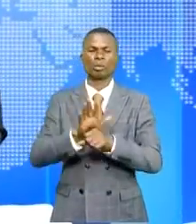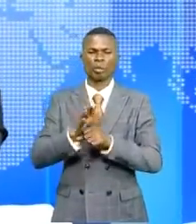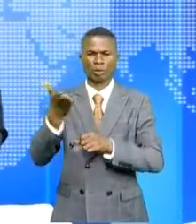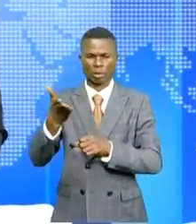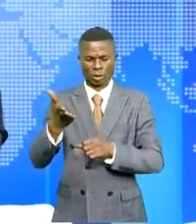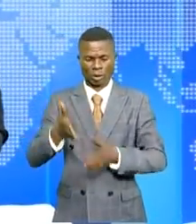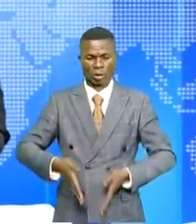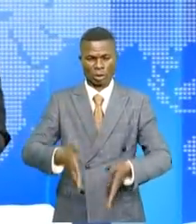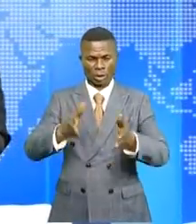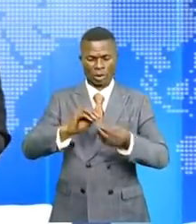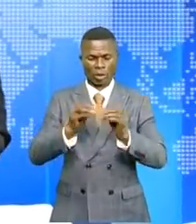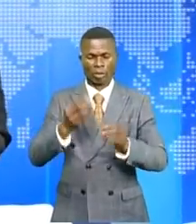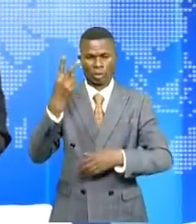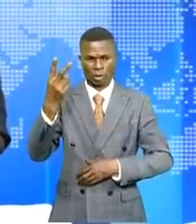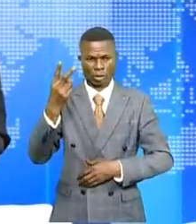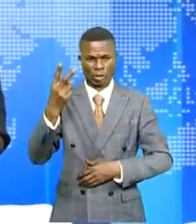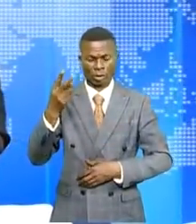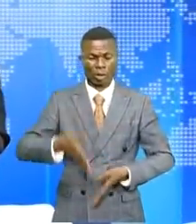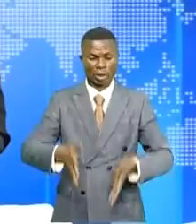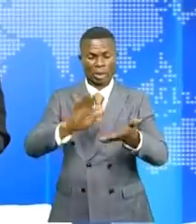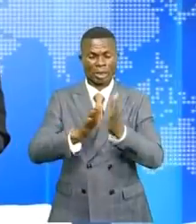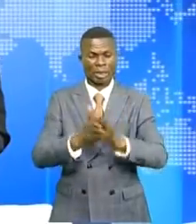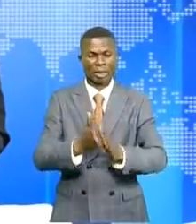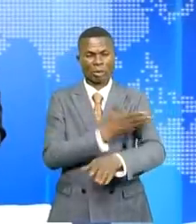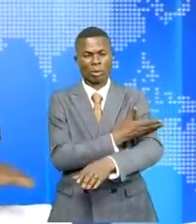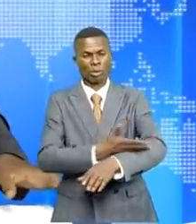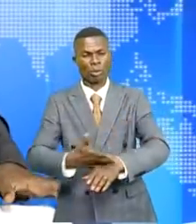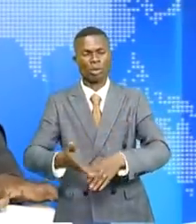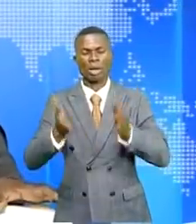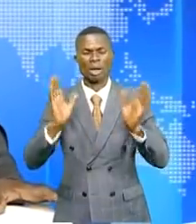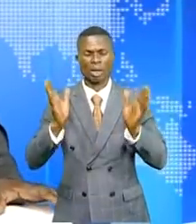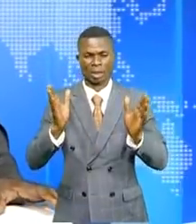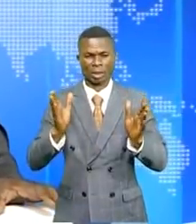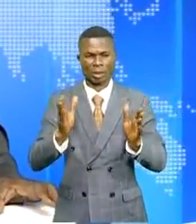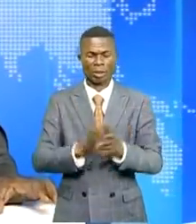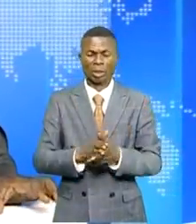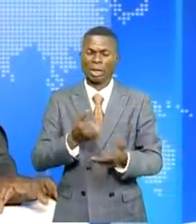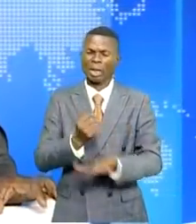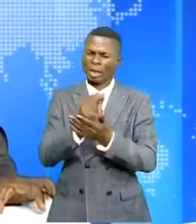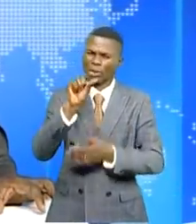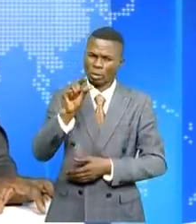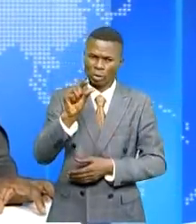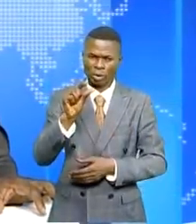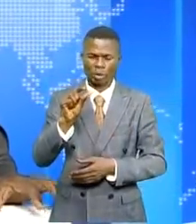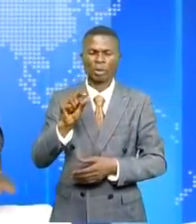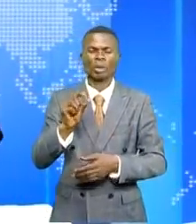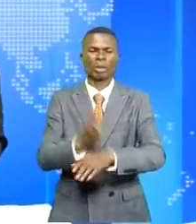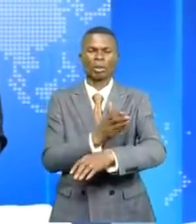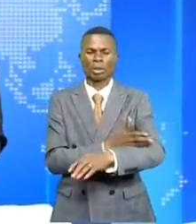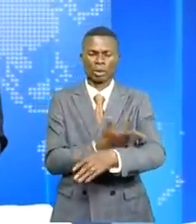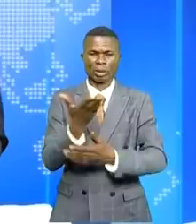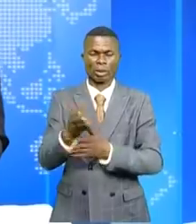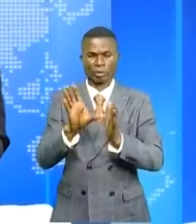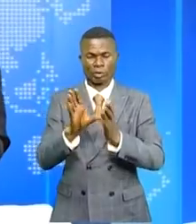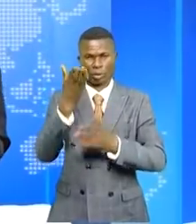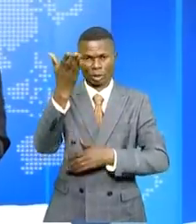cette route nationale numéro 2. L'état de la route fait craindre le pire avec seulement un petit coup de pouce des précipitations. Un reportage de